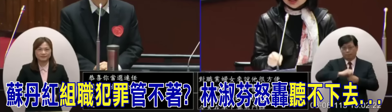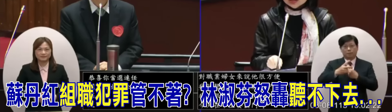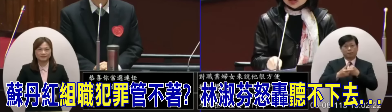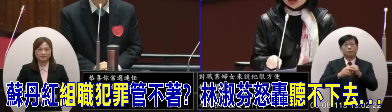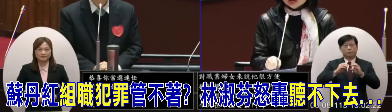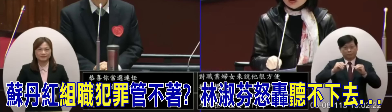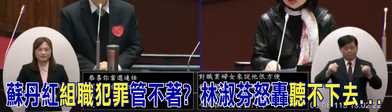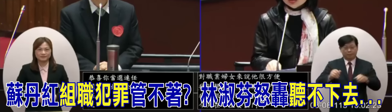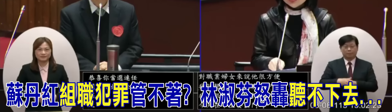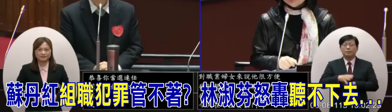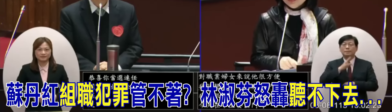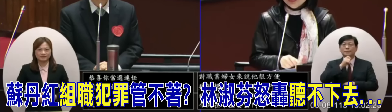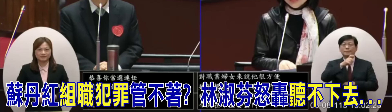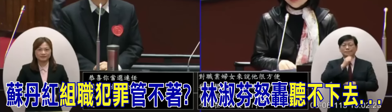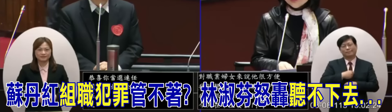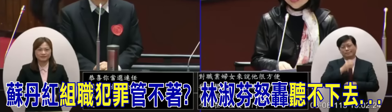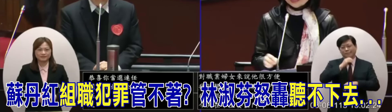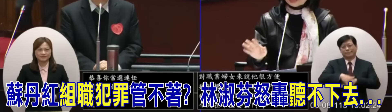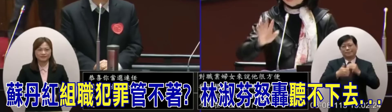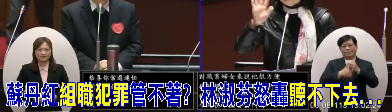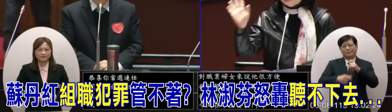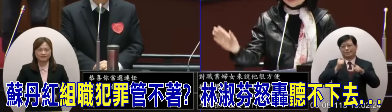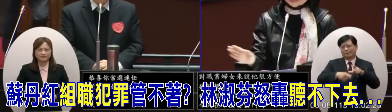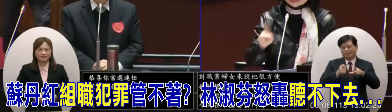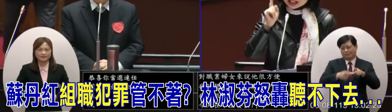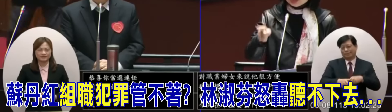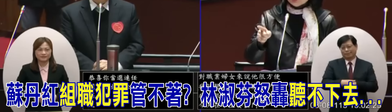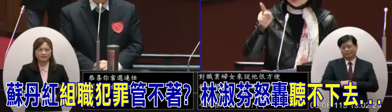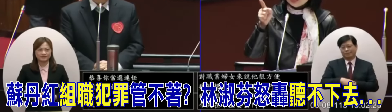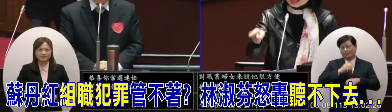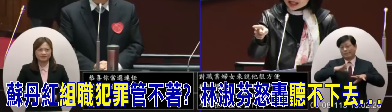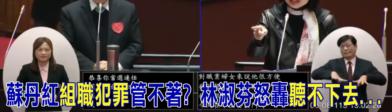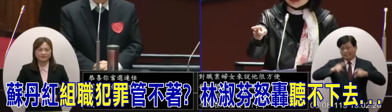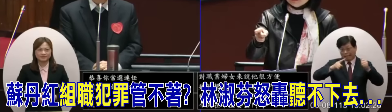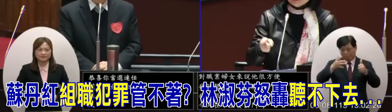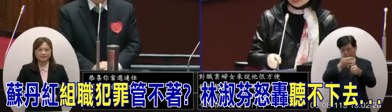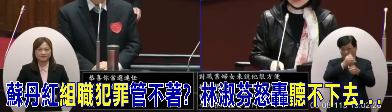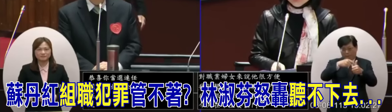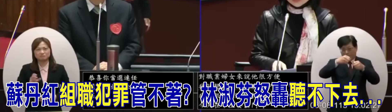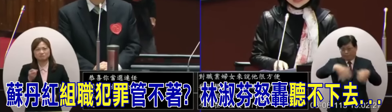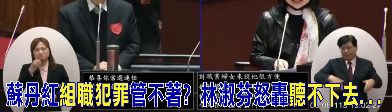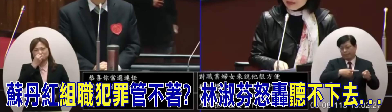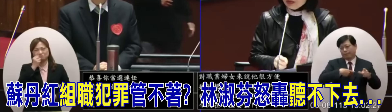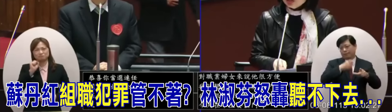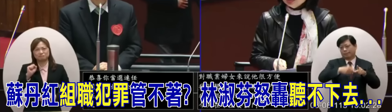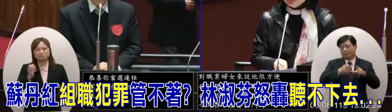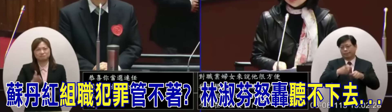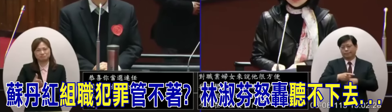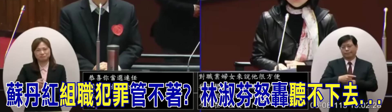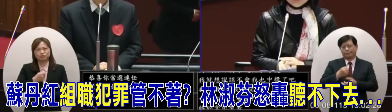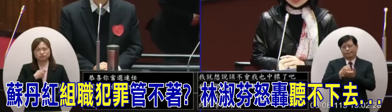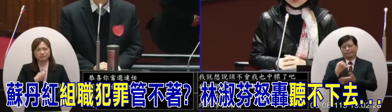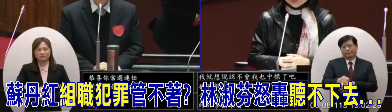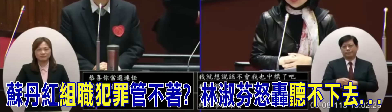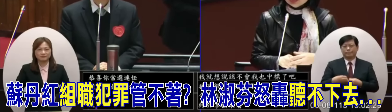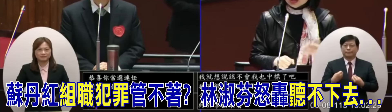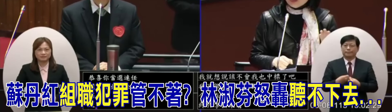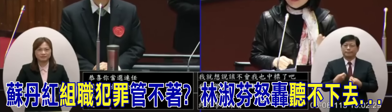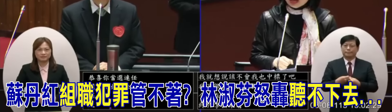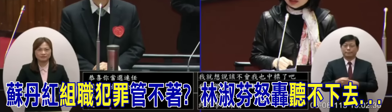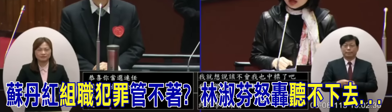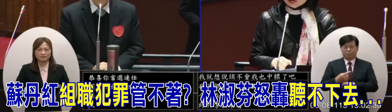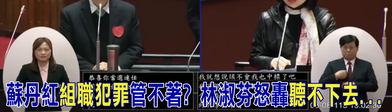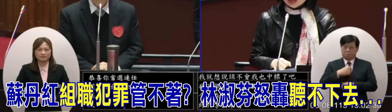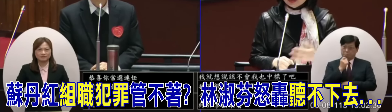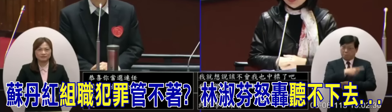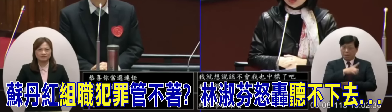是寄生公司的，就是整个案件一起头的那一个。但是很不幸的，然后我们要去这个